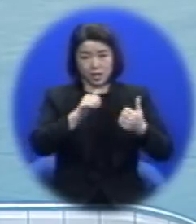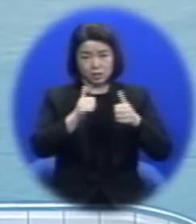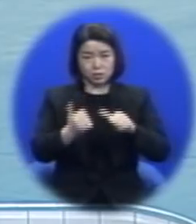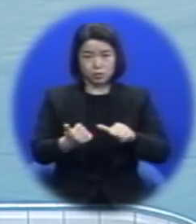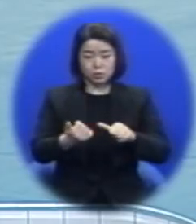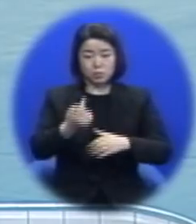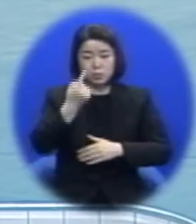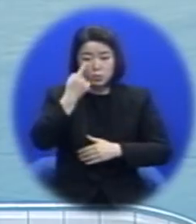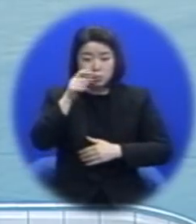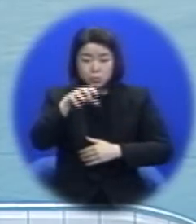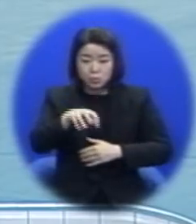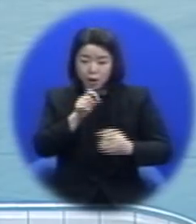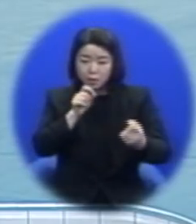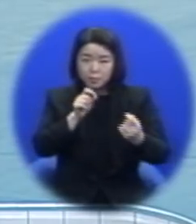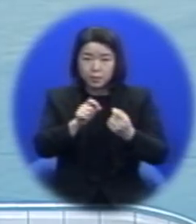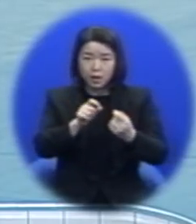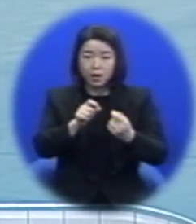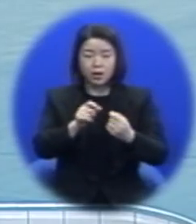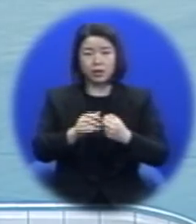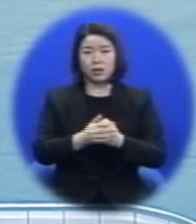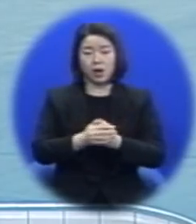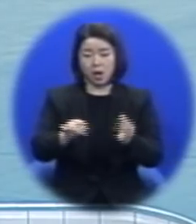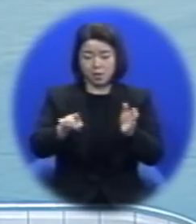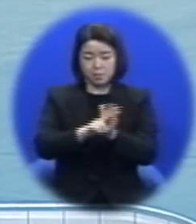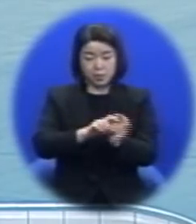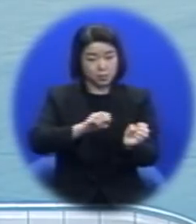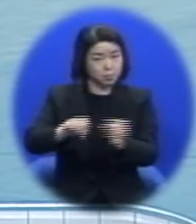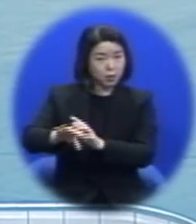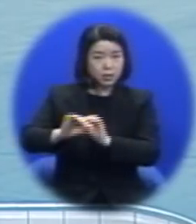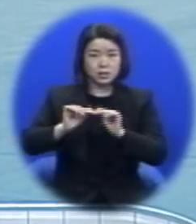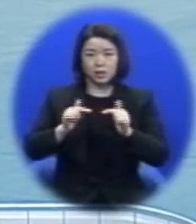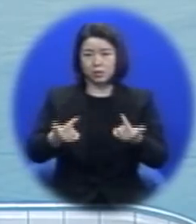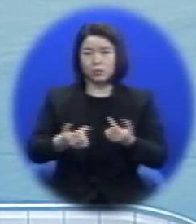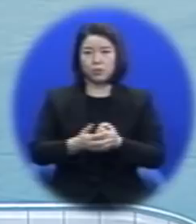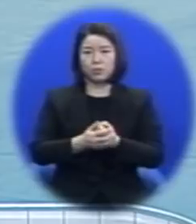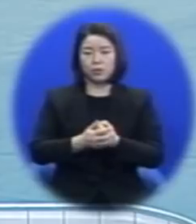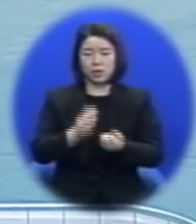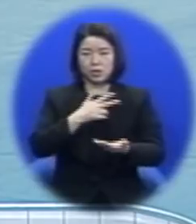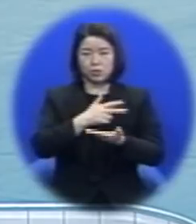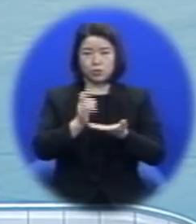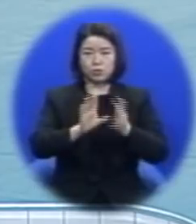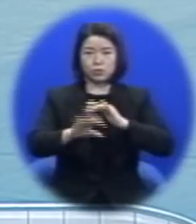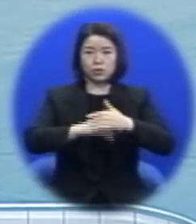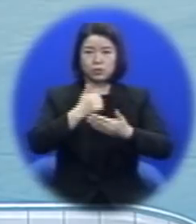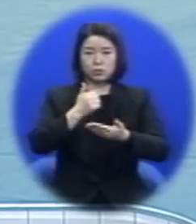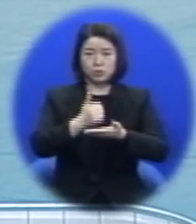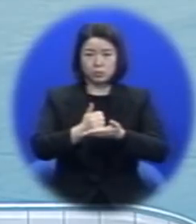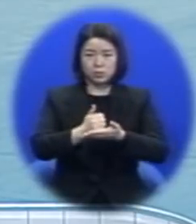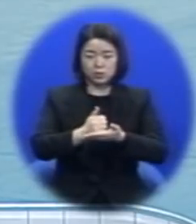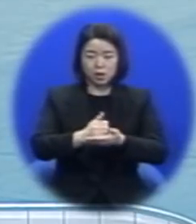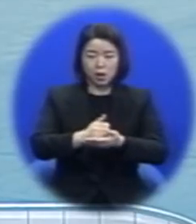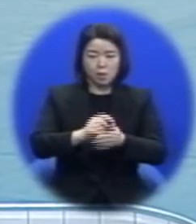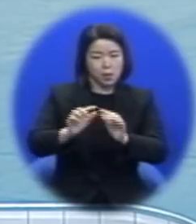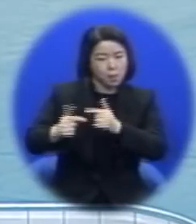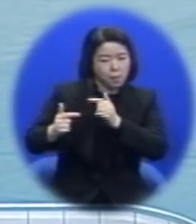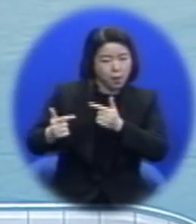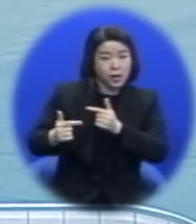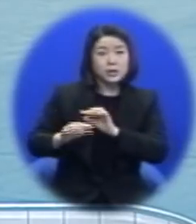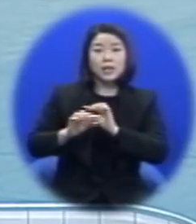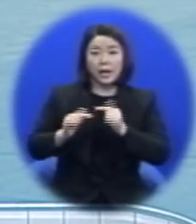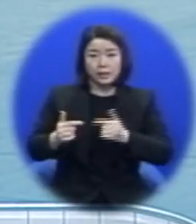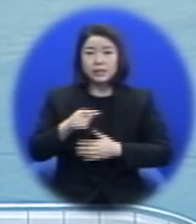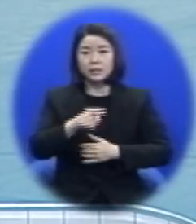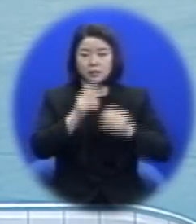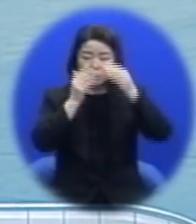죽음을 눈앞에 두고도 믿음을 버리지 않고 주 예수님을 부인하지 않는 그런 성도들이 있다는